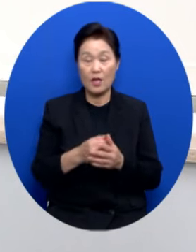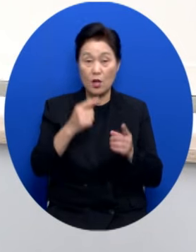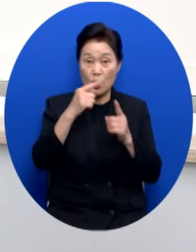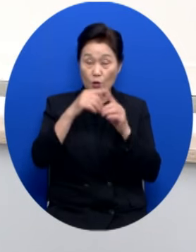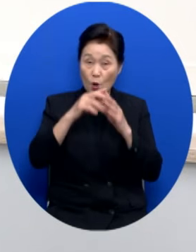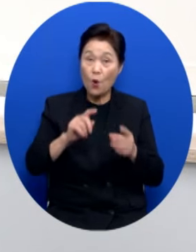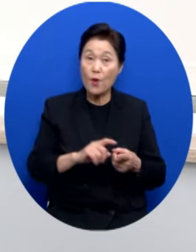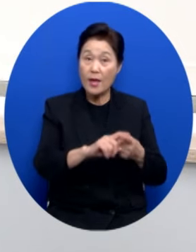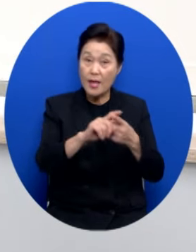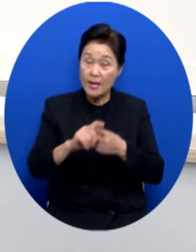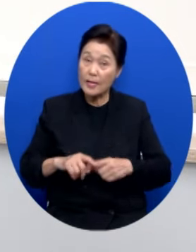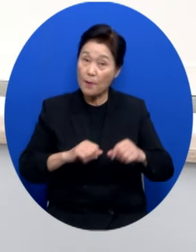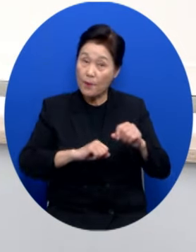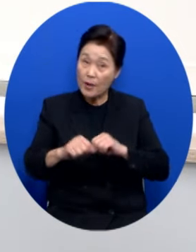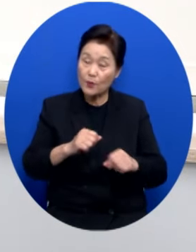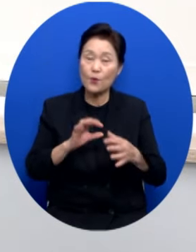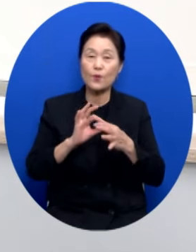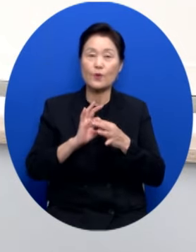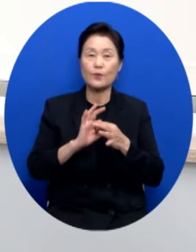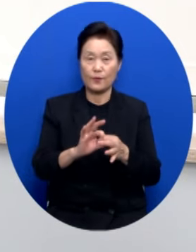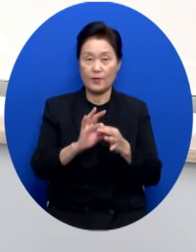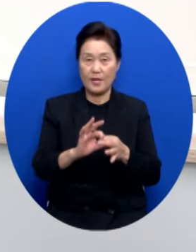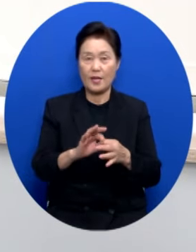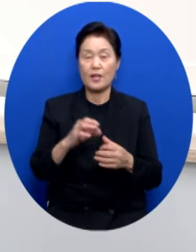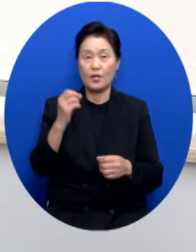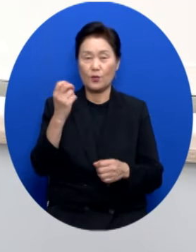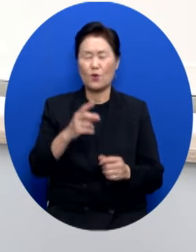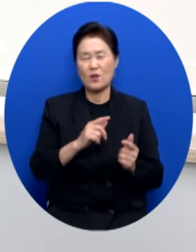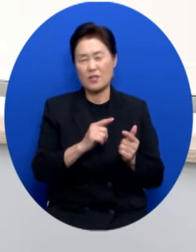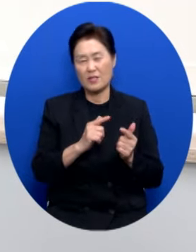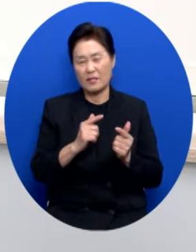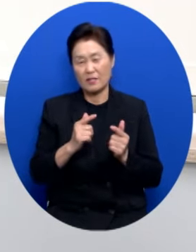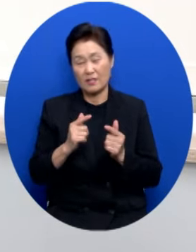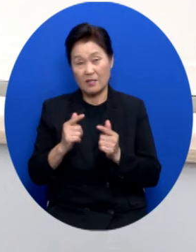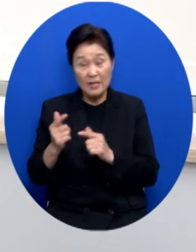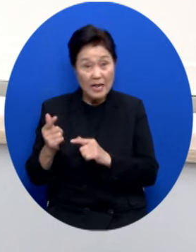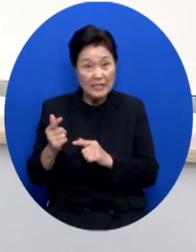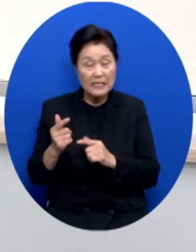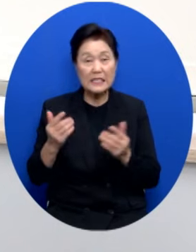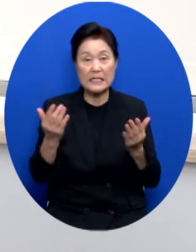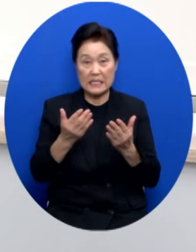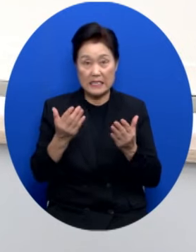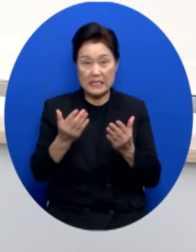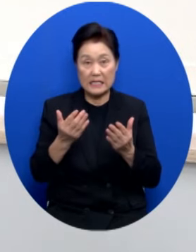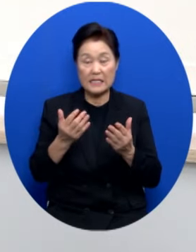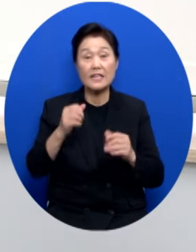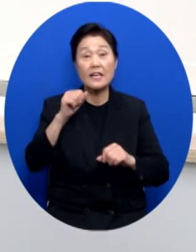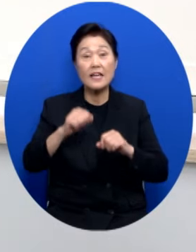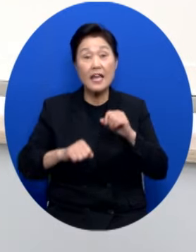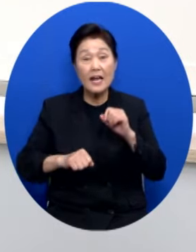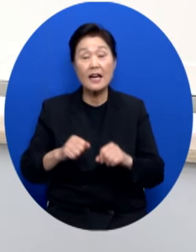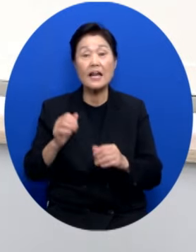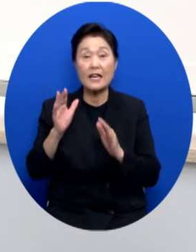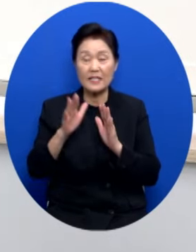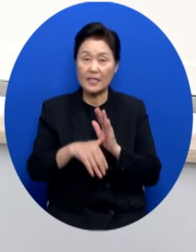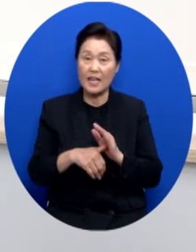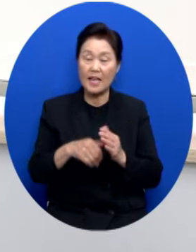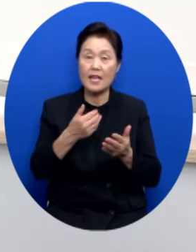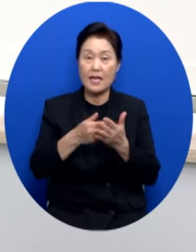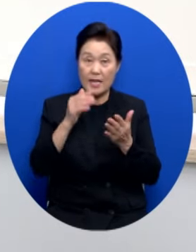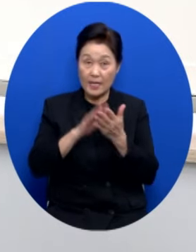연합체 활동을 통해서 또 여러 가지 사역을 행하면서 이